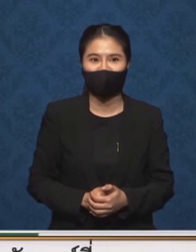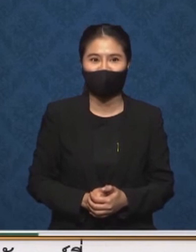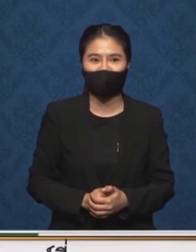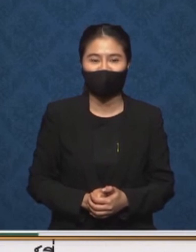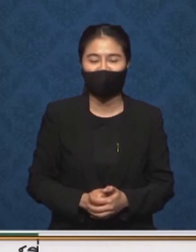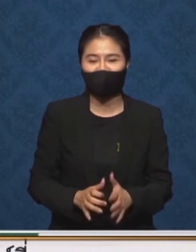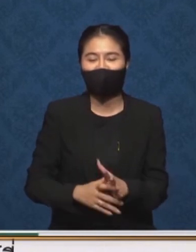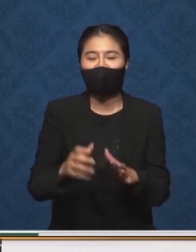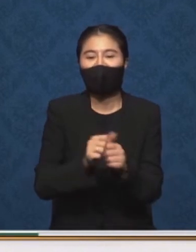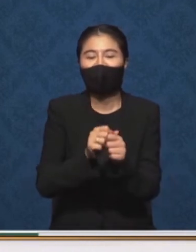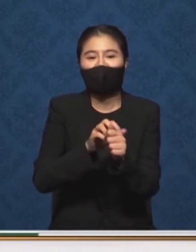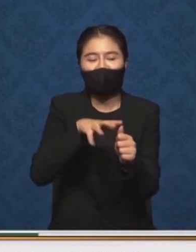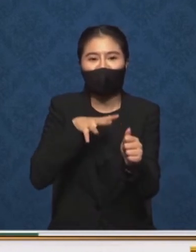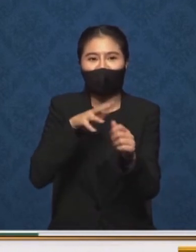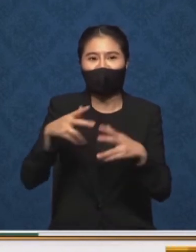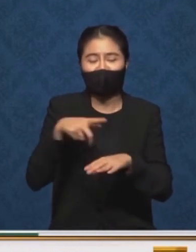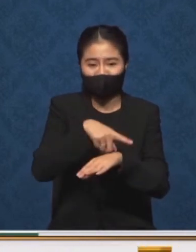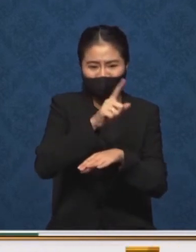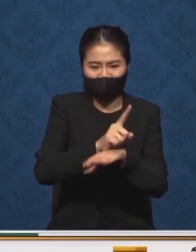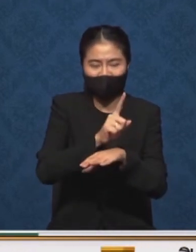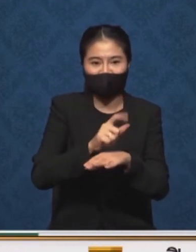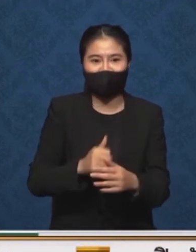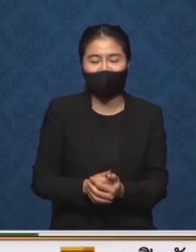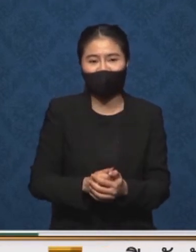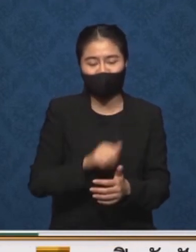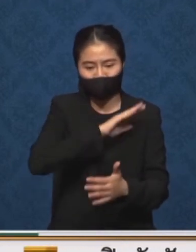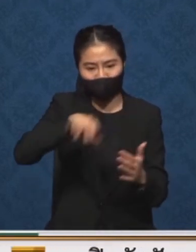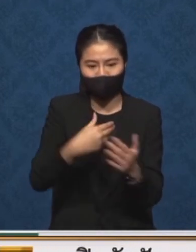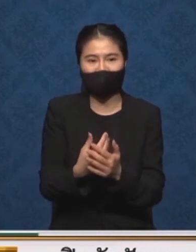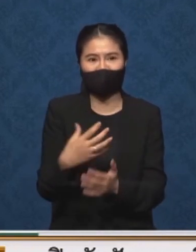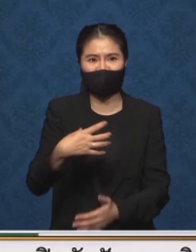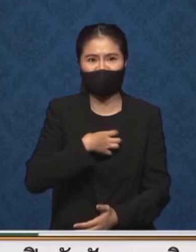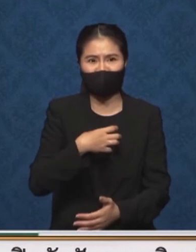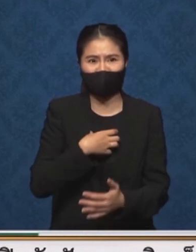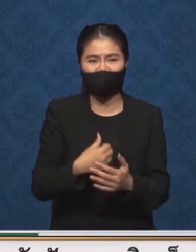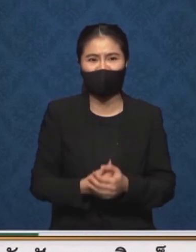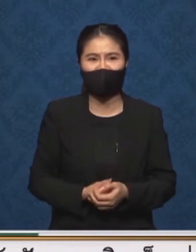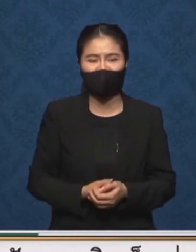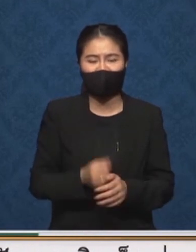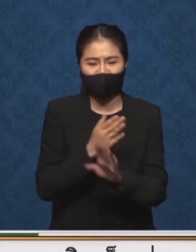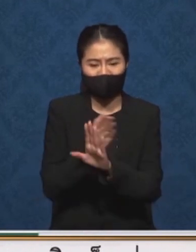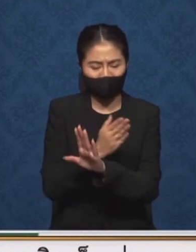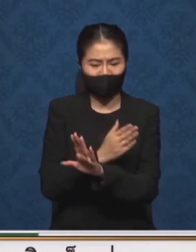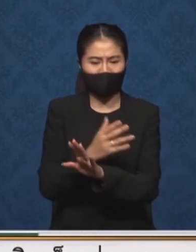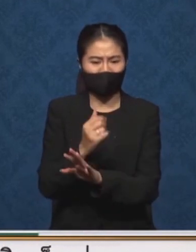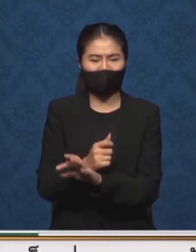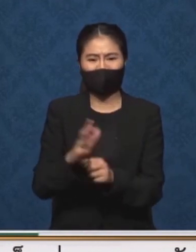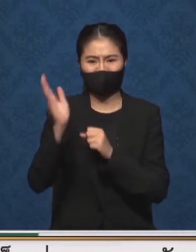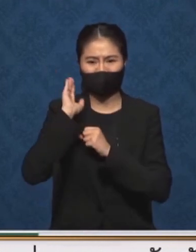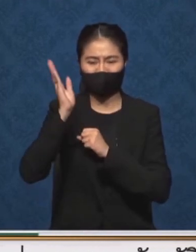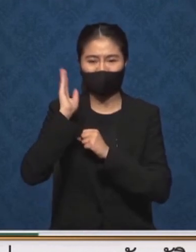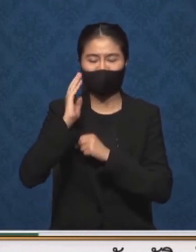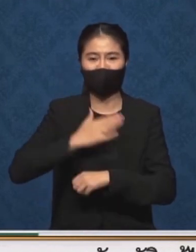ูดว่าที่ท่านประธานที่หลายคนวันนี้ก่อนพูดผมโรษัพไปคุย.กก่อ